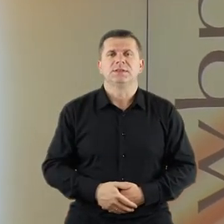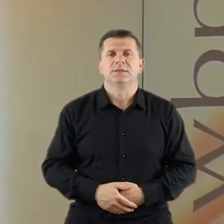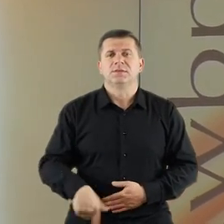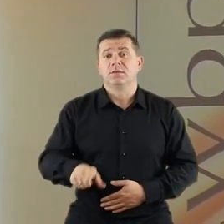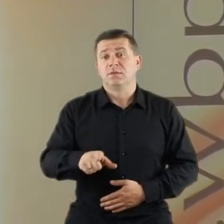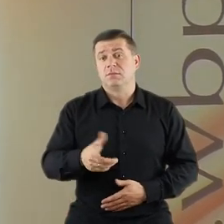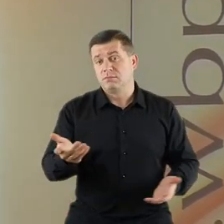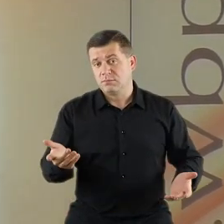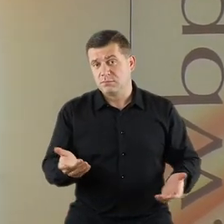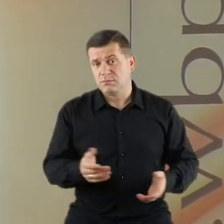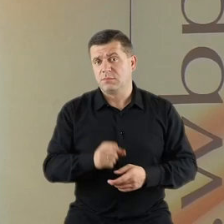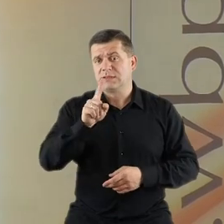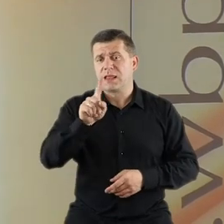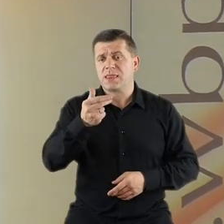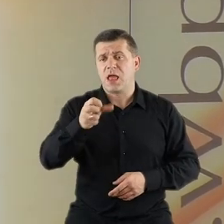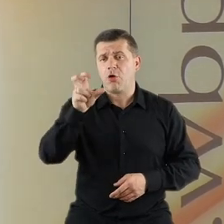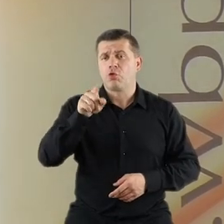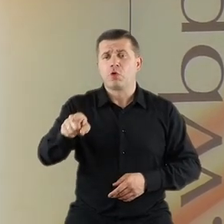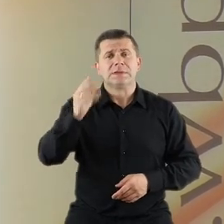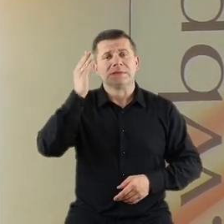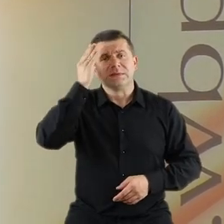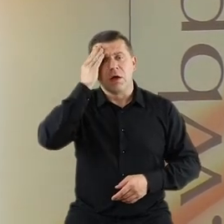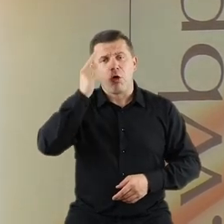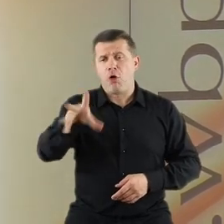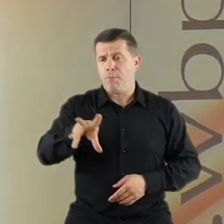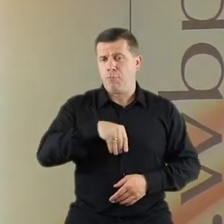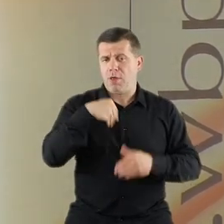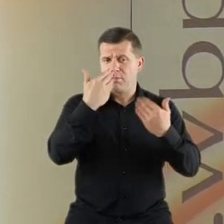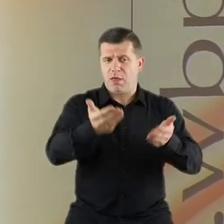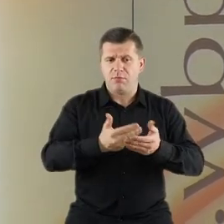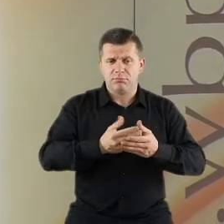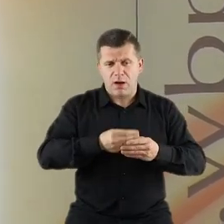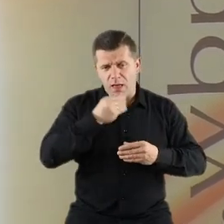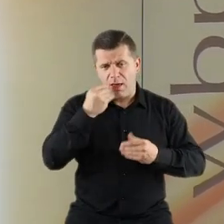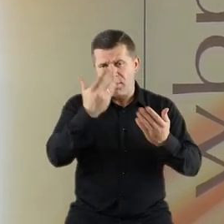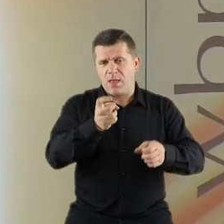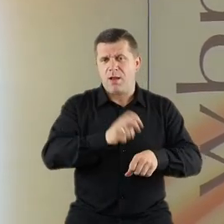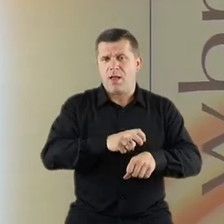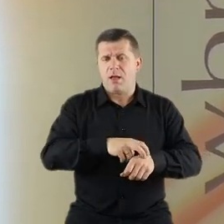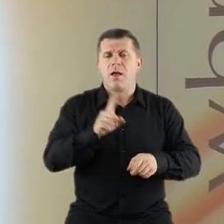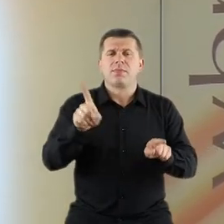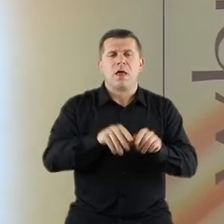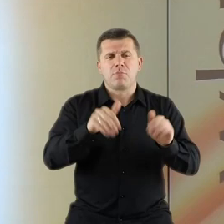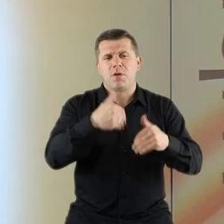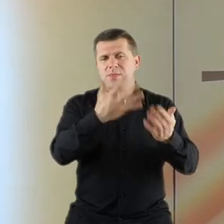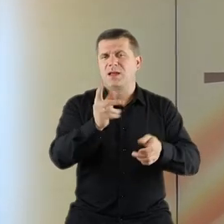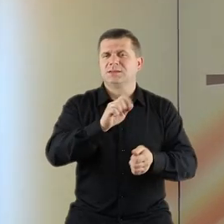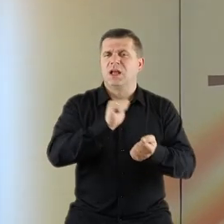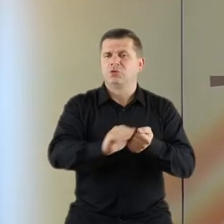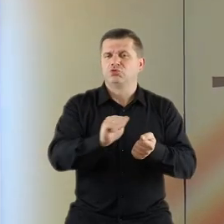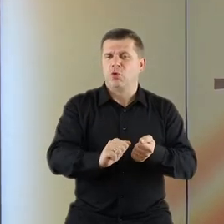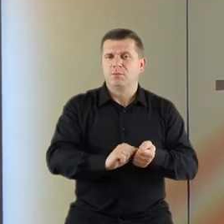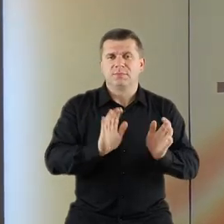bo znachor to ten co zna On może wyleczyć ale może też zaszkodzić